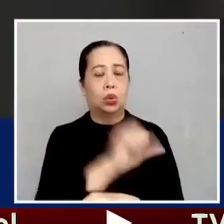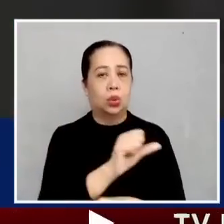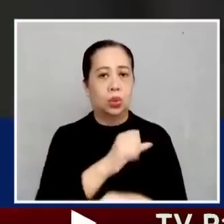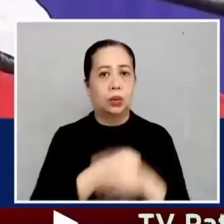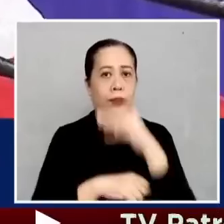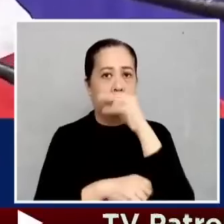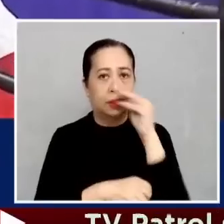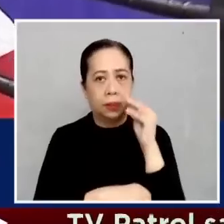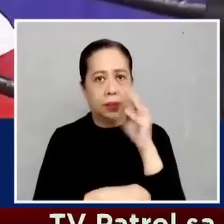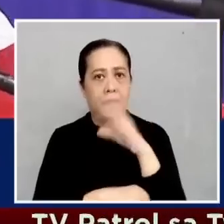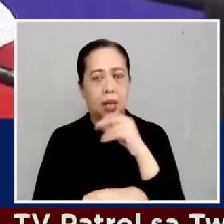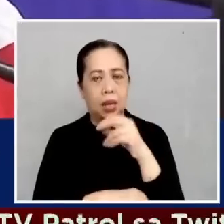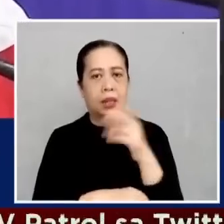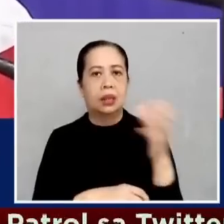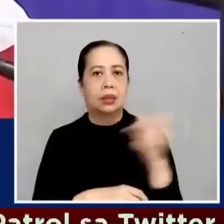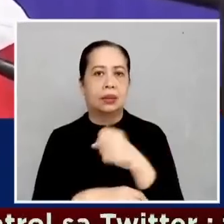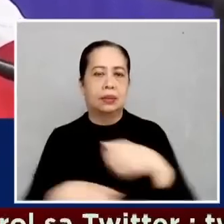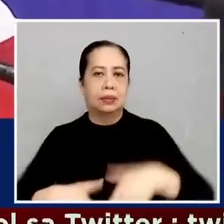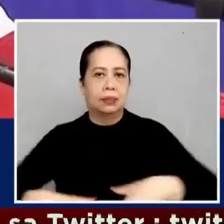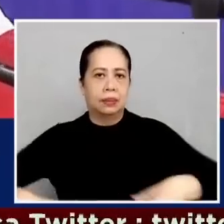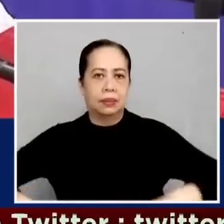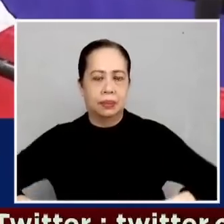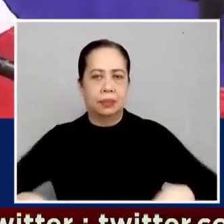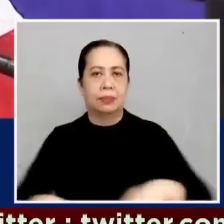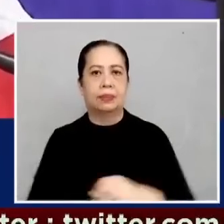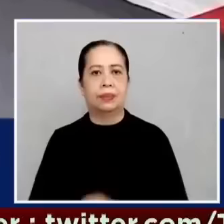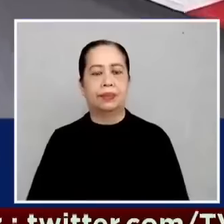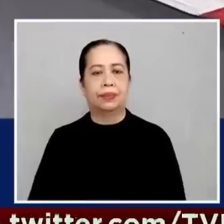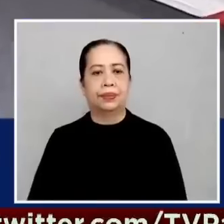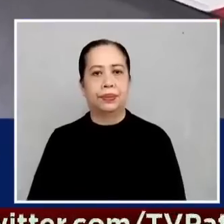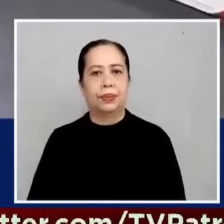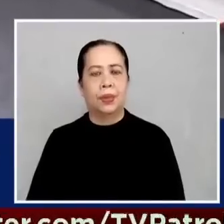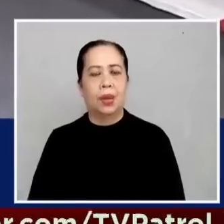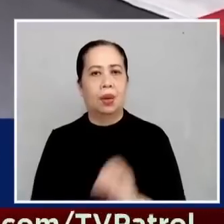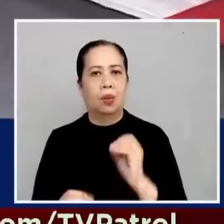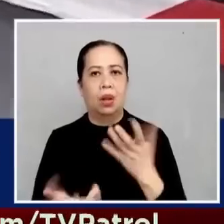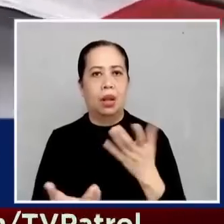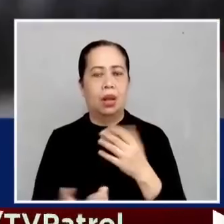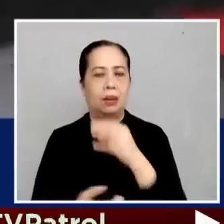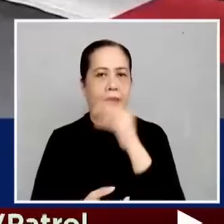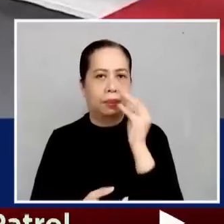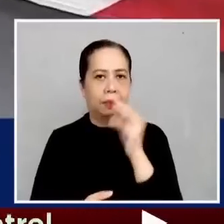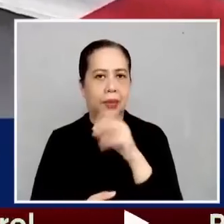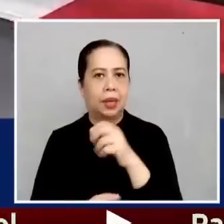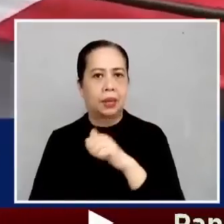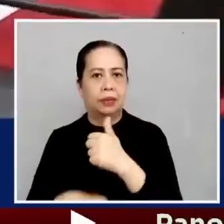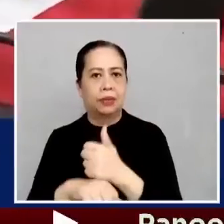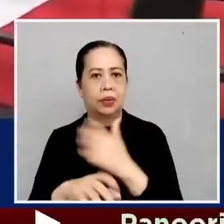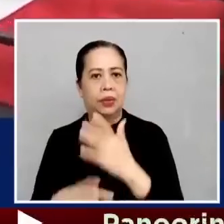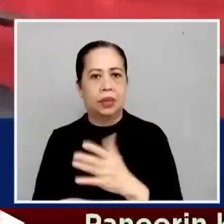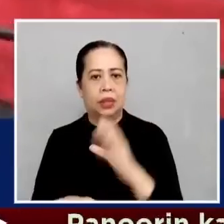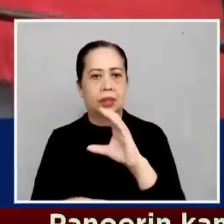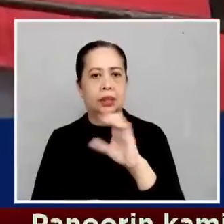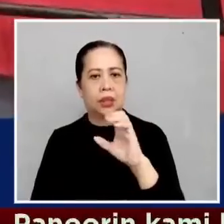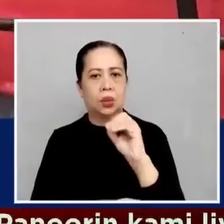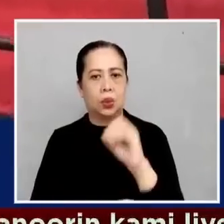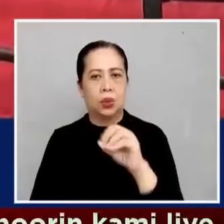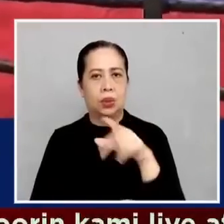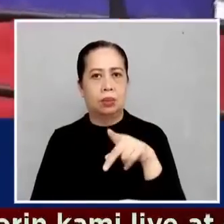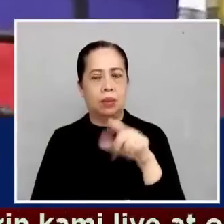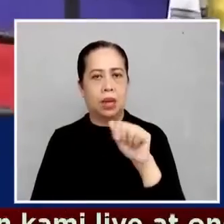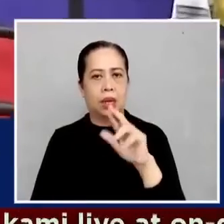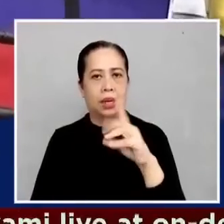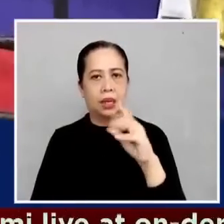Pacman at umagaw sa korona ng Pinoy. Wala si Pacquiao at ang founder at CEO ng Paradigm na si